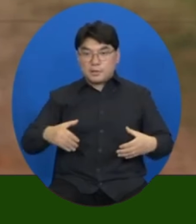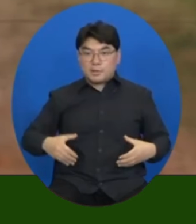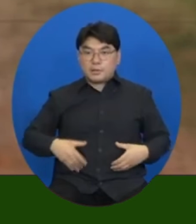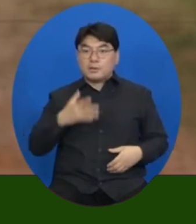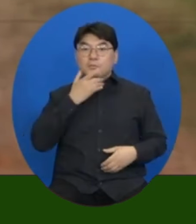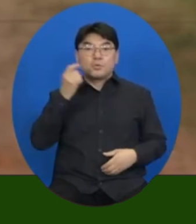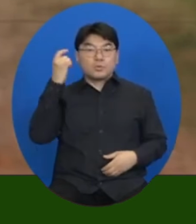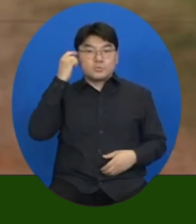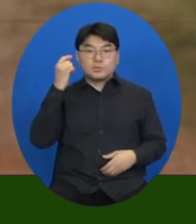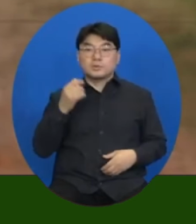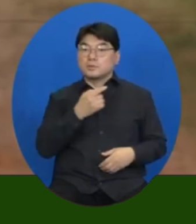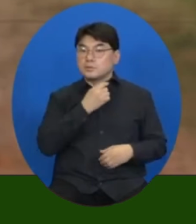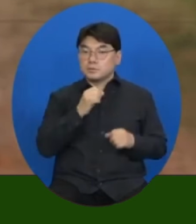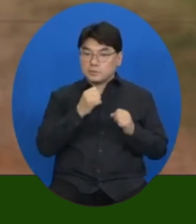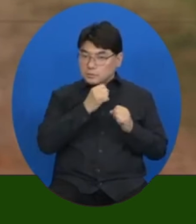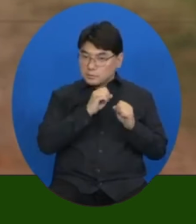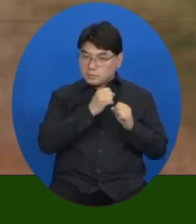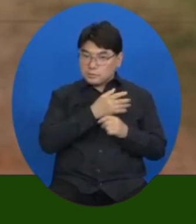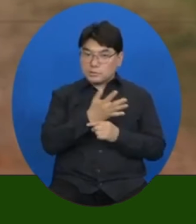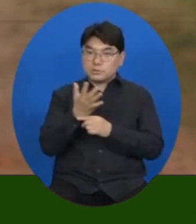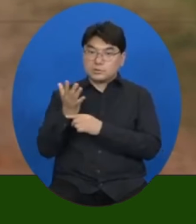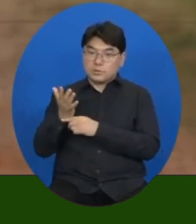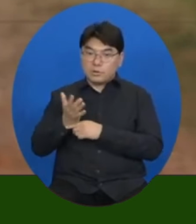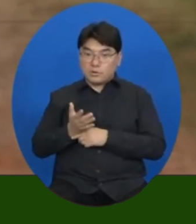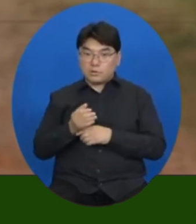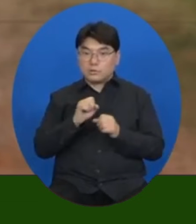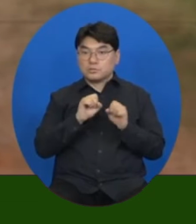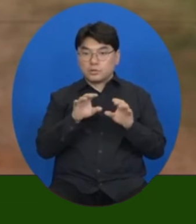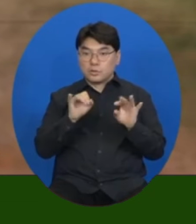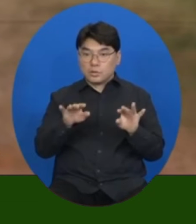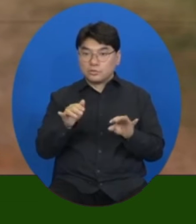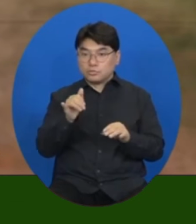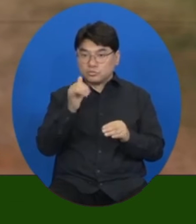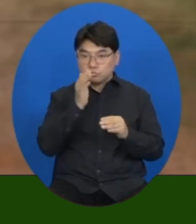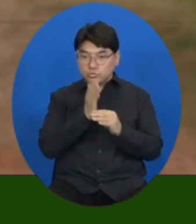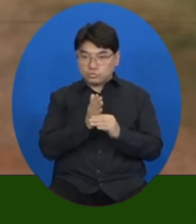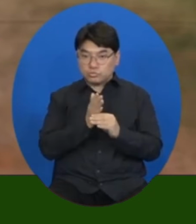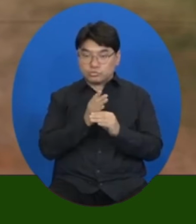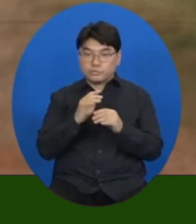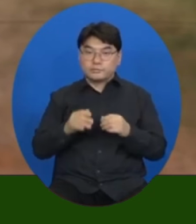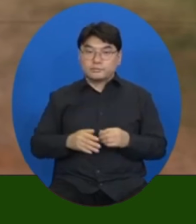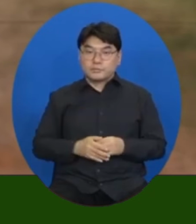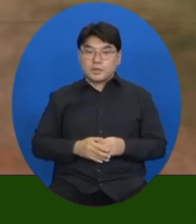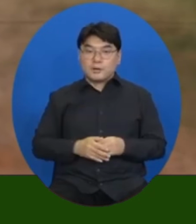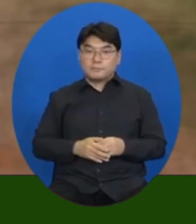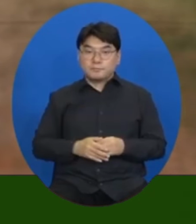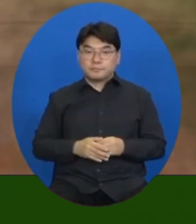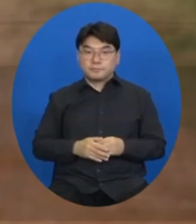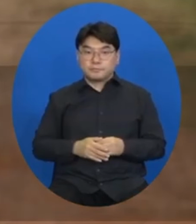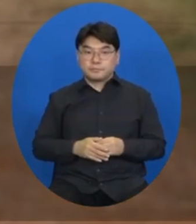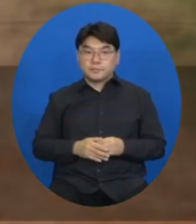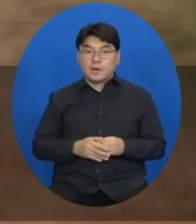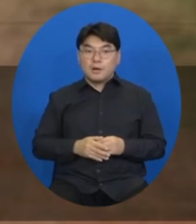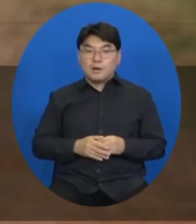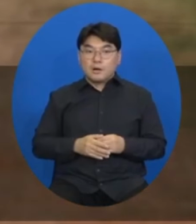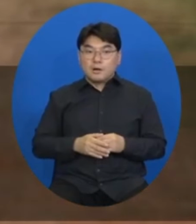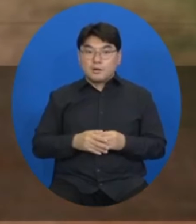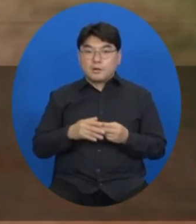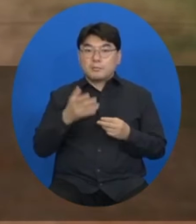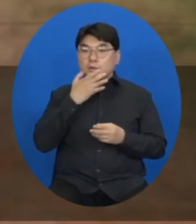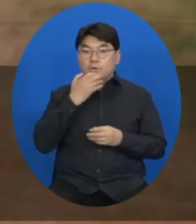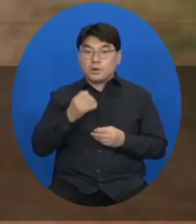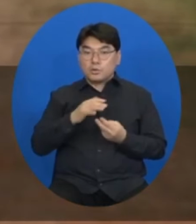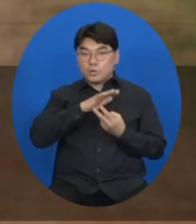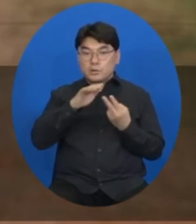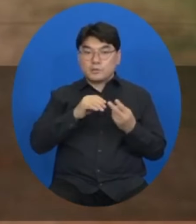있는 거예요 자 그래서 아무에게도 말하지 말라고 막 막으 해도 오히려 막 더 큰 소리로 외칩니다 자 19절에 베드로와 요한이 대답하여